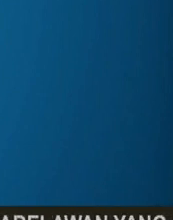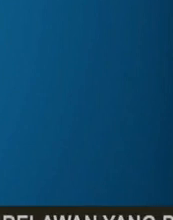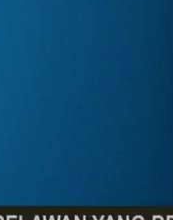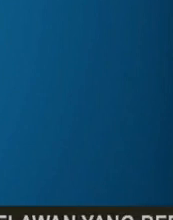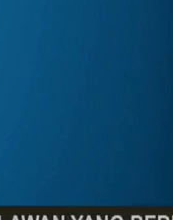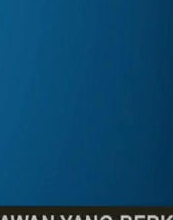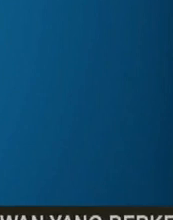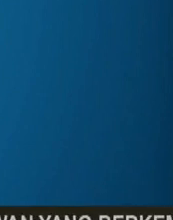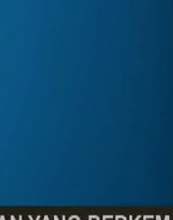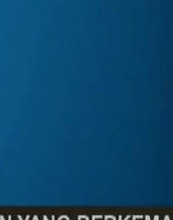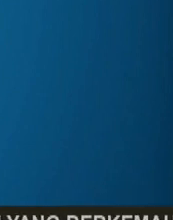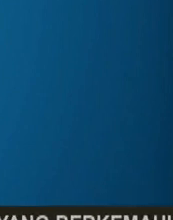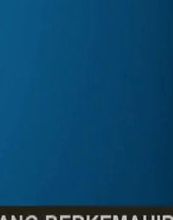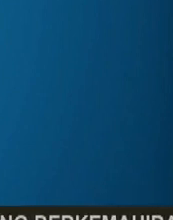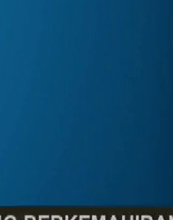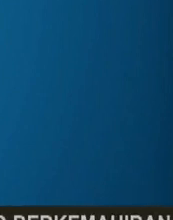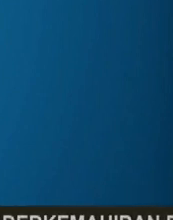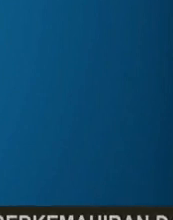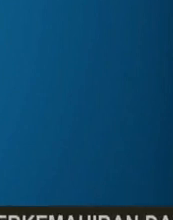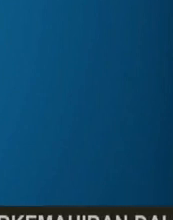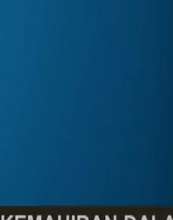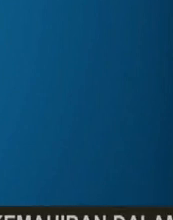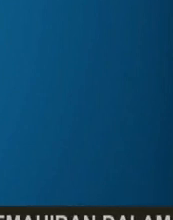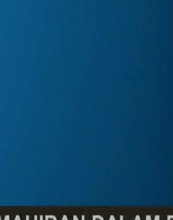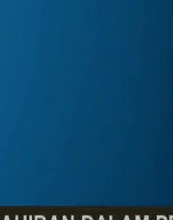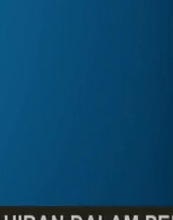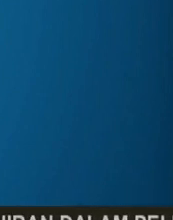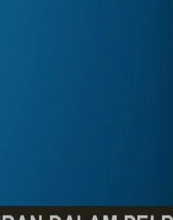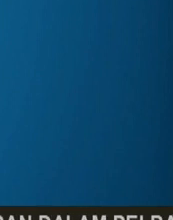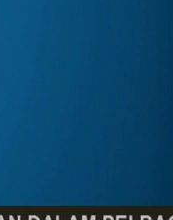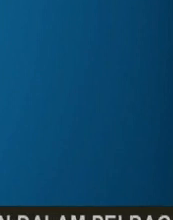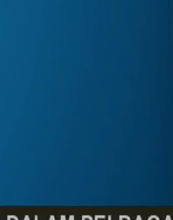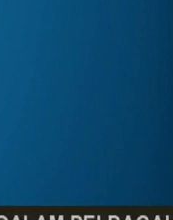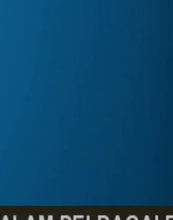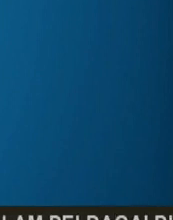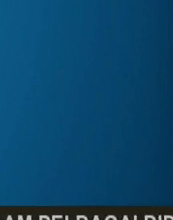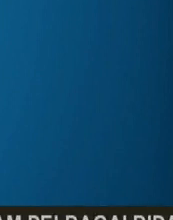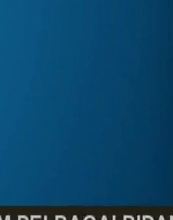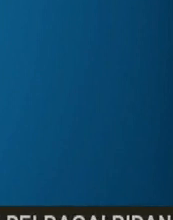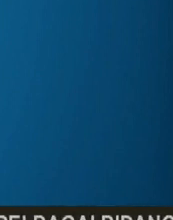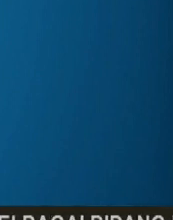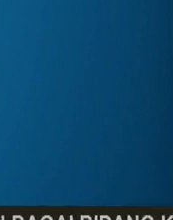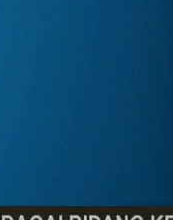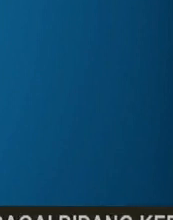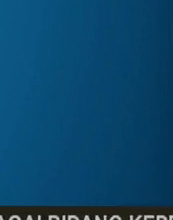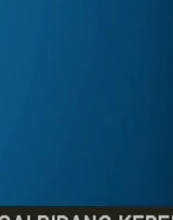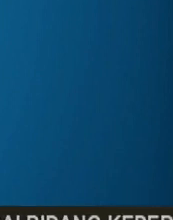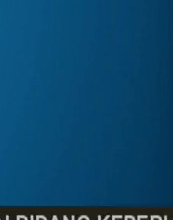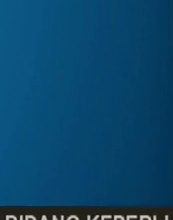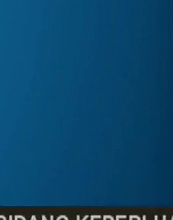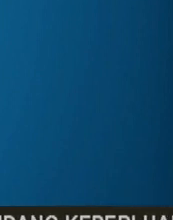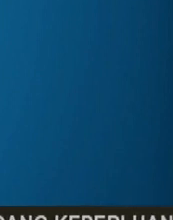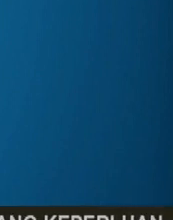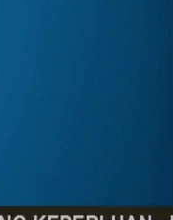didapati melongokkan dan membuang sampah seperti bekas bahan penegakan dan bahan penahan dtempat laluan awam